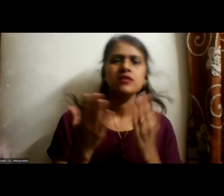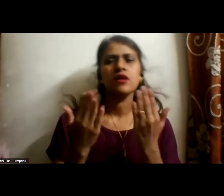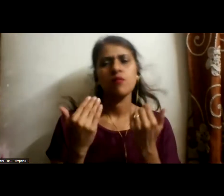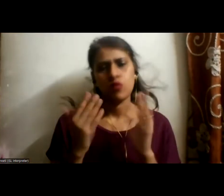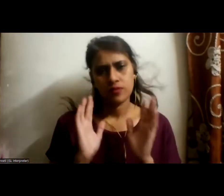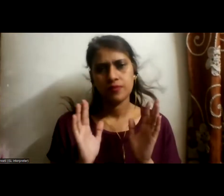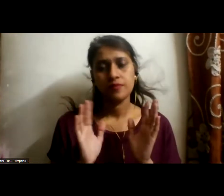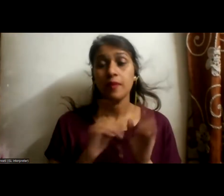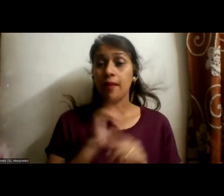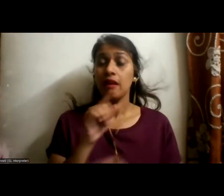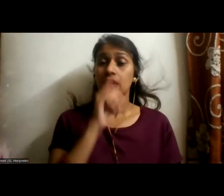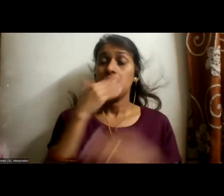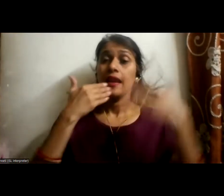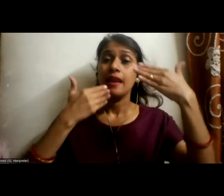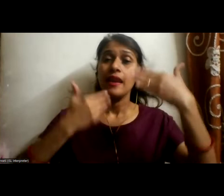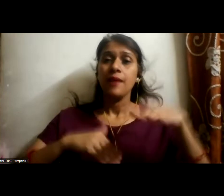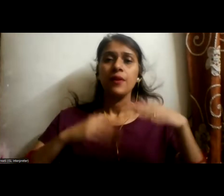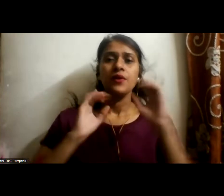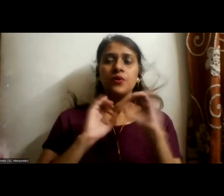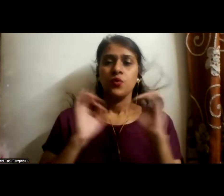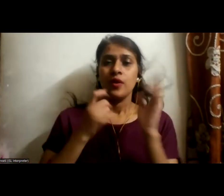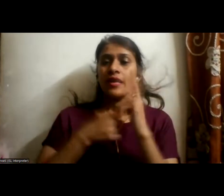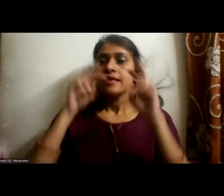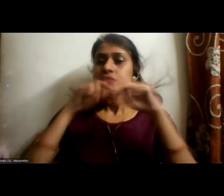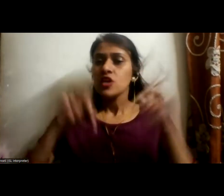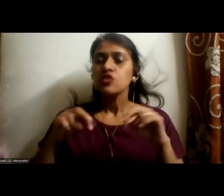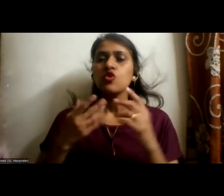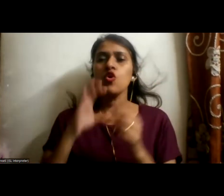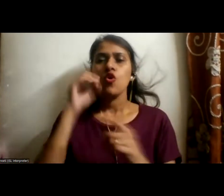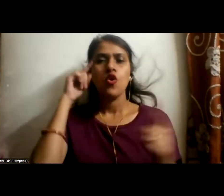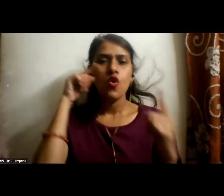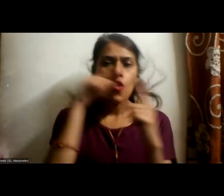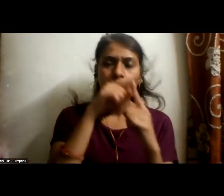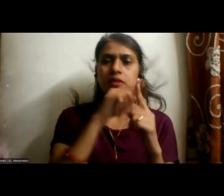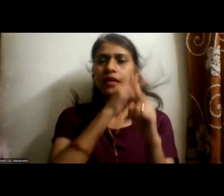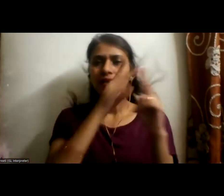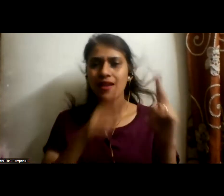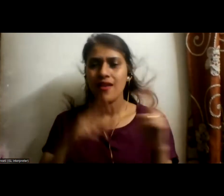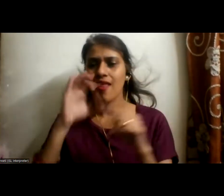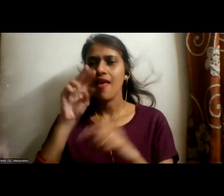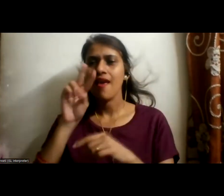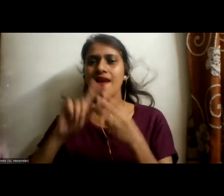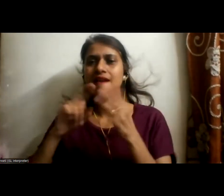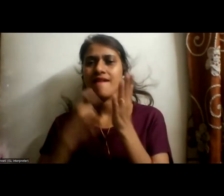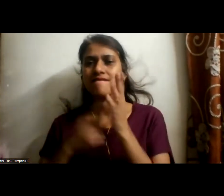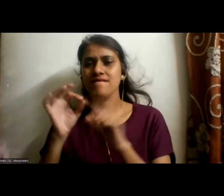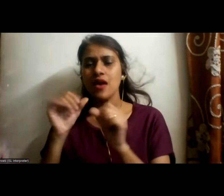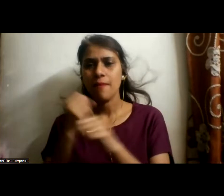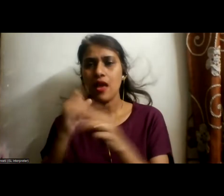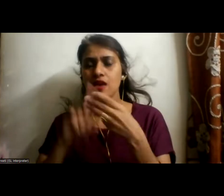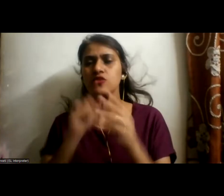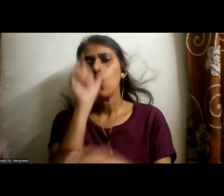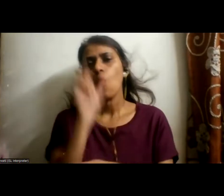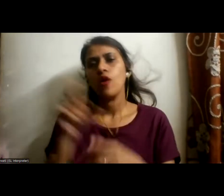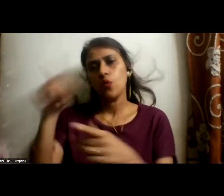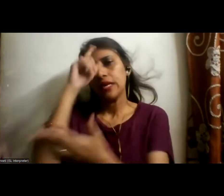no limit कि आपको आपका research objectives, methodologies, abstract, cover page, इन सबको कितने words में रखना है. आप उसको